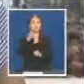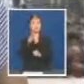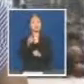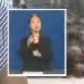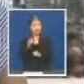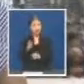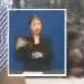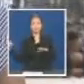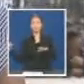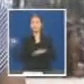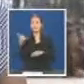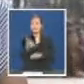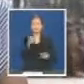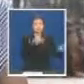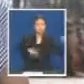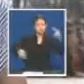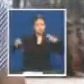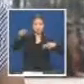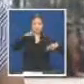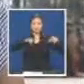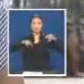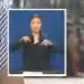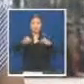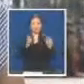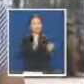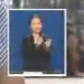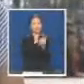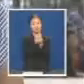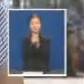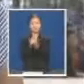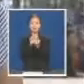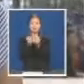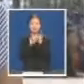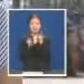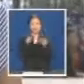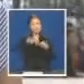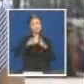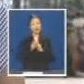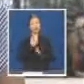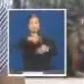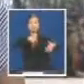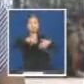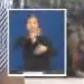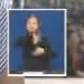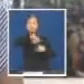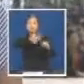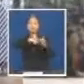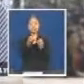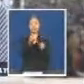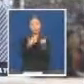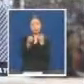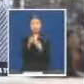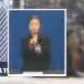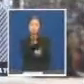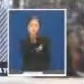คะได้เดินทางมาตรวจราชการพร้อมทั้งพบปะพูดคุยรับฟังปัญหาของพี่น้องประชาชนอีกทั้งนะคะท่าน